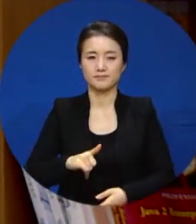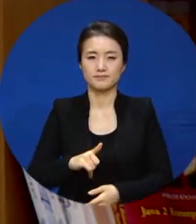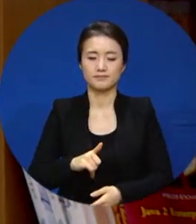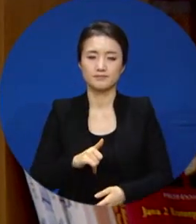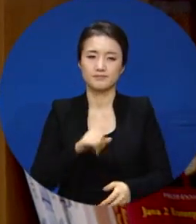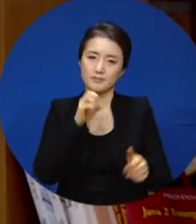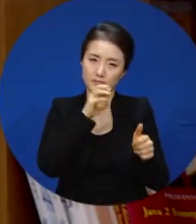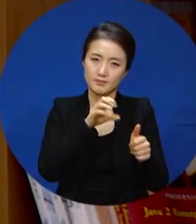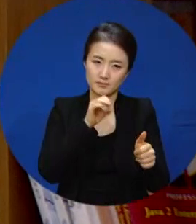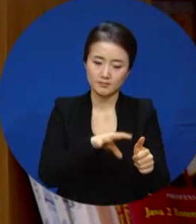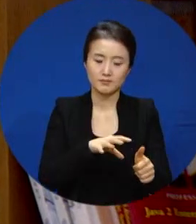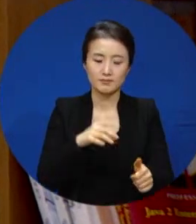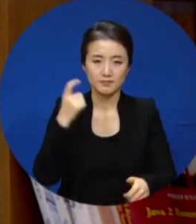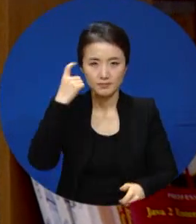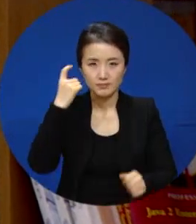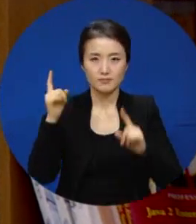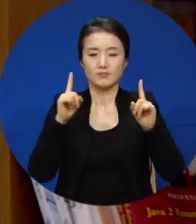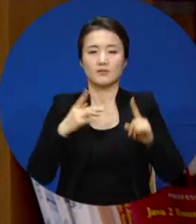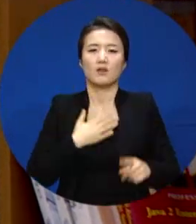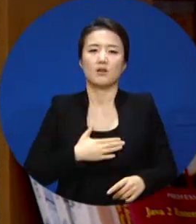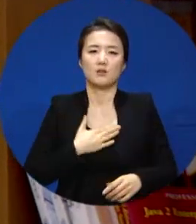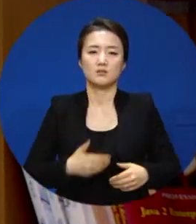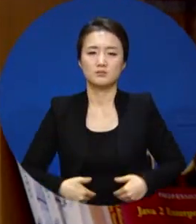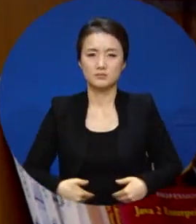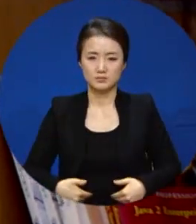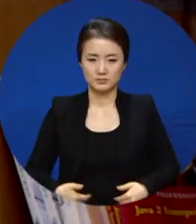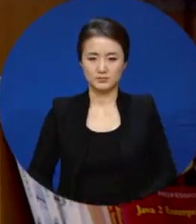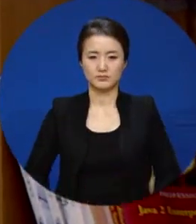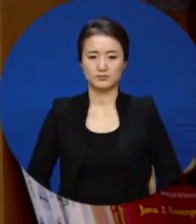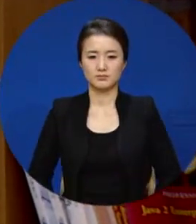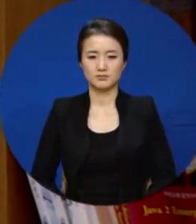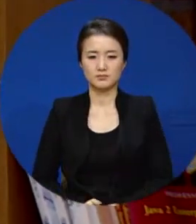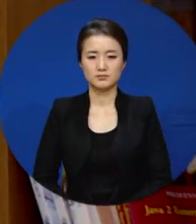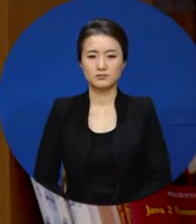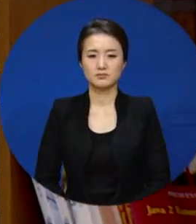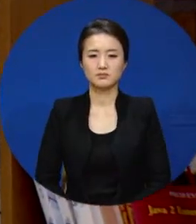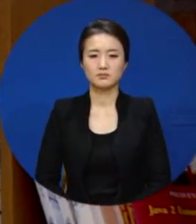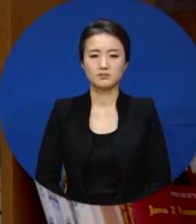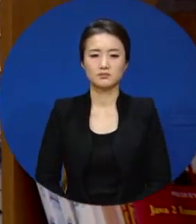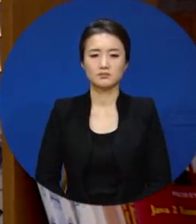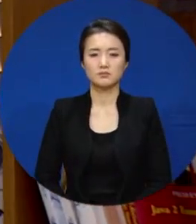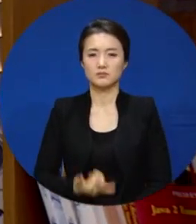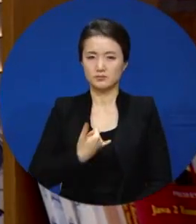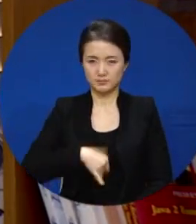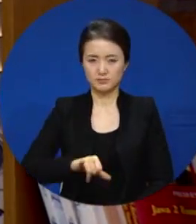견디도록 만들어 주셔야 되요 아시겠어요 음 애들한테 꼭 전해라